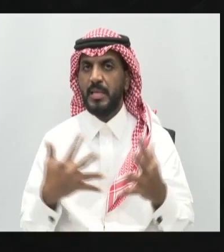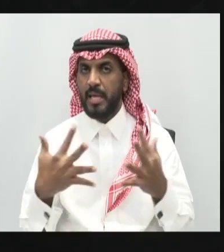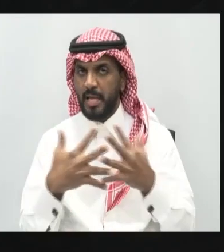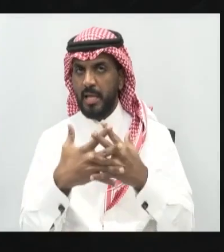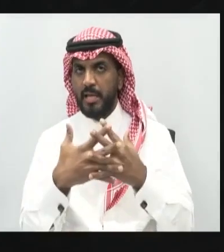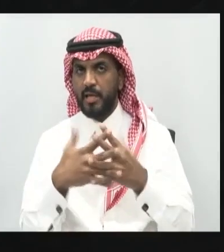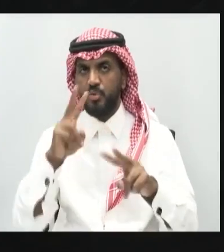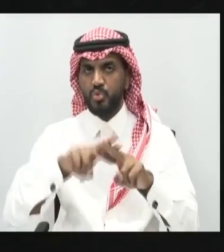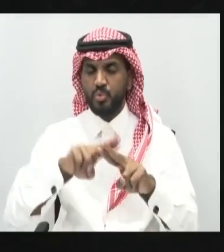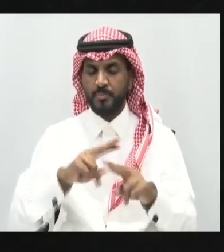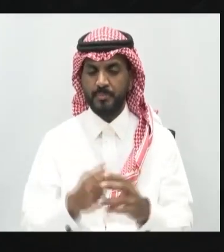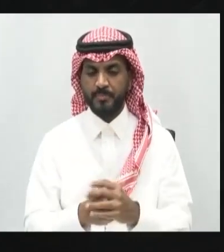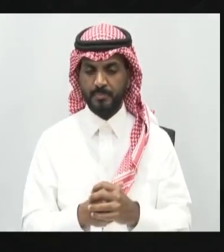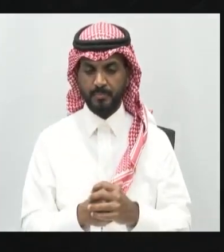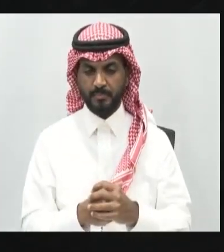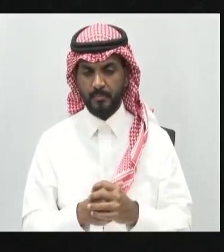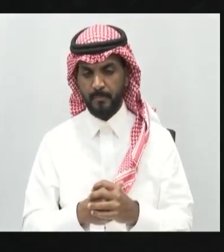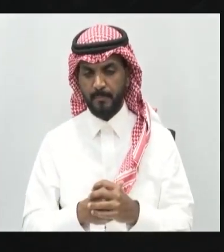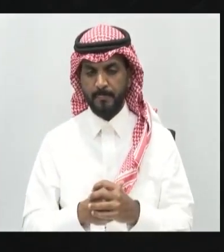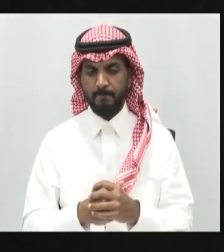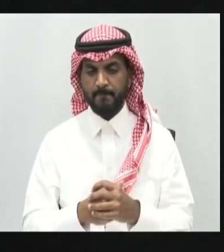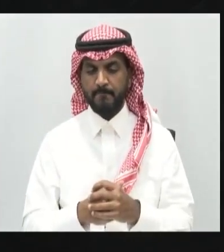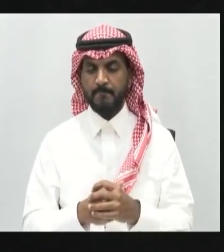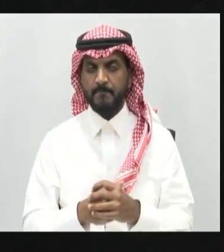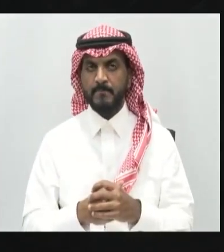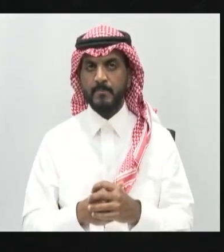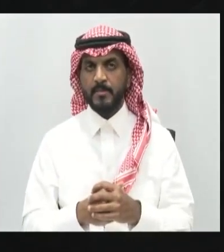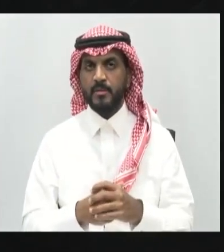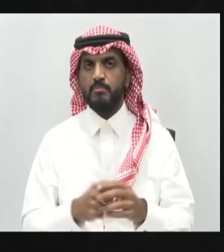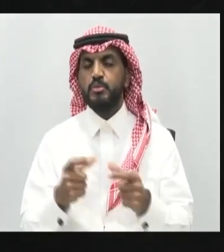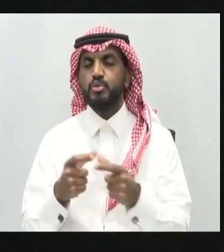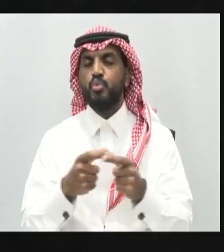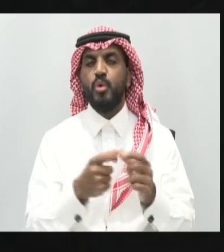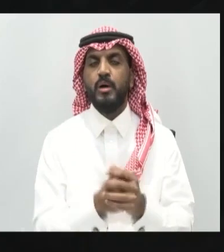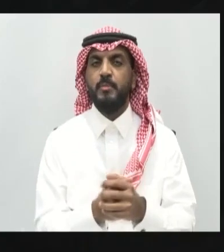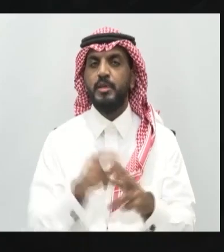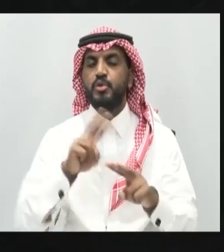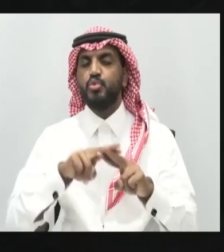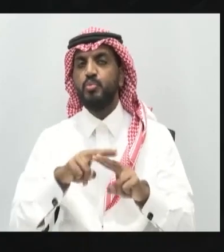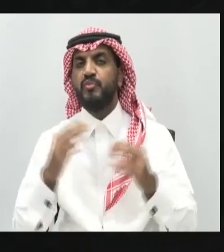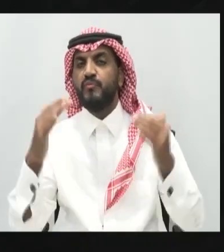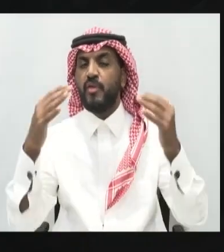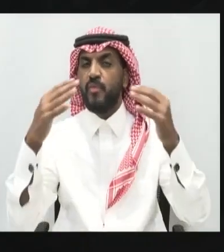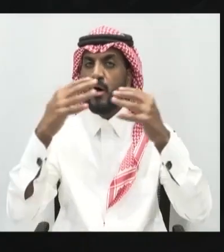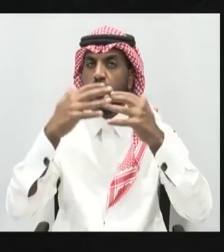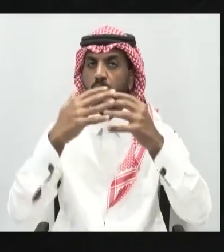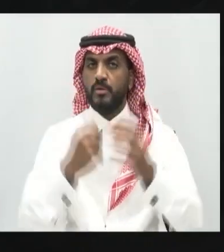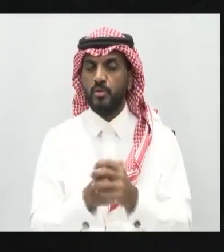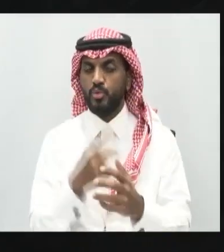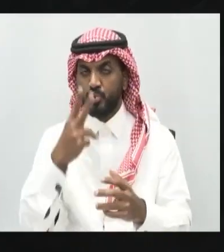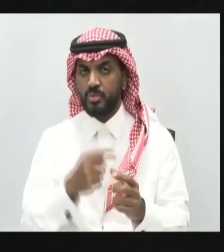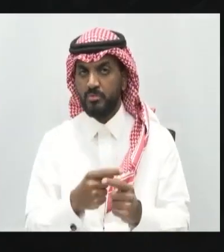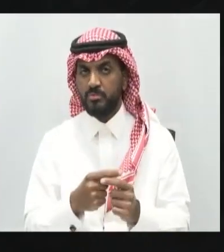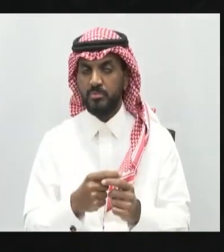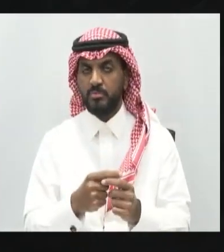النجوم فنقول مع بعض عندنا مجموعه من النجوم في الفضاء ممكن نشكل